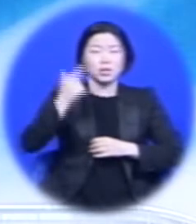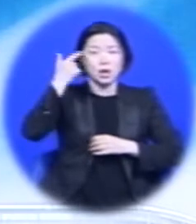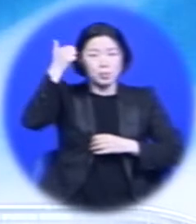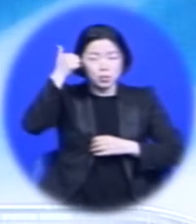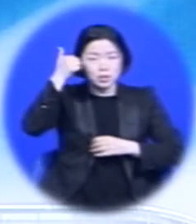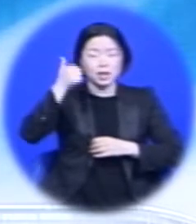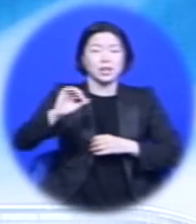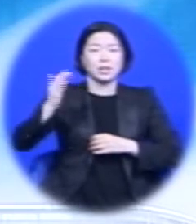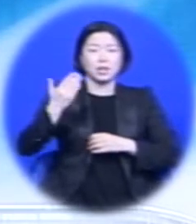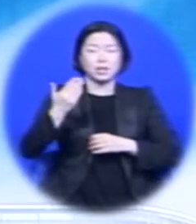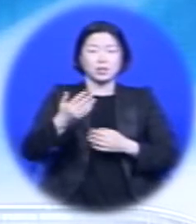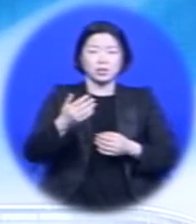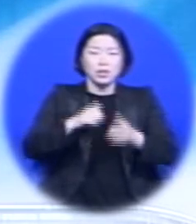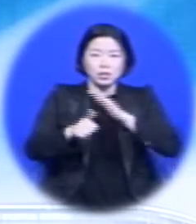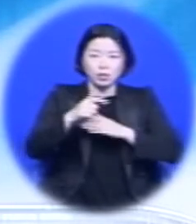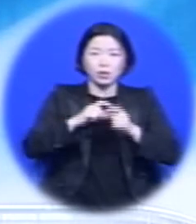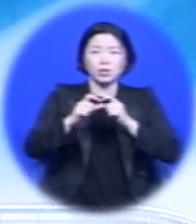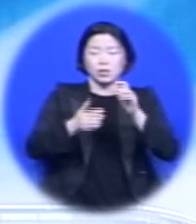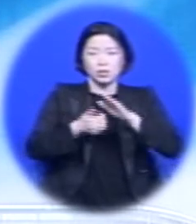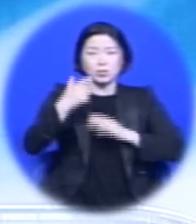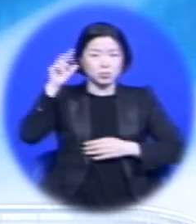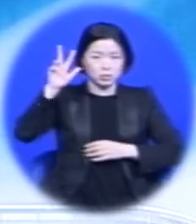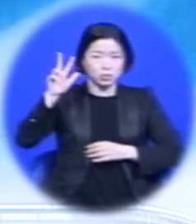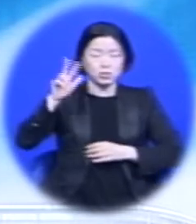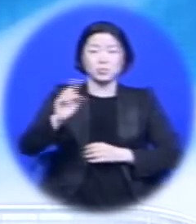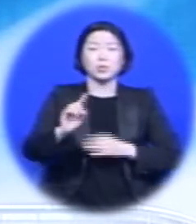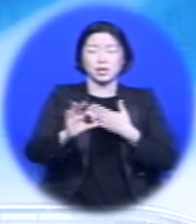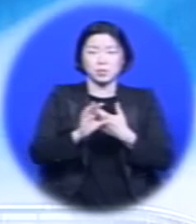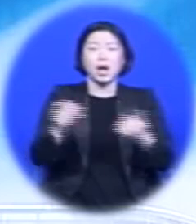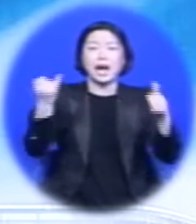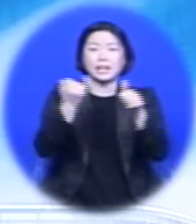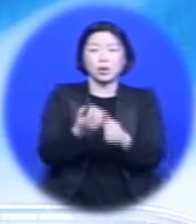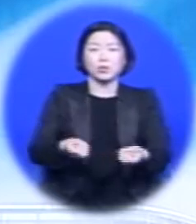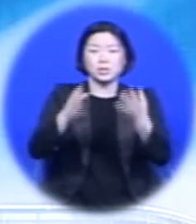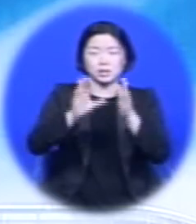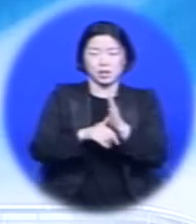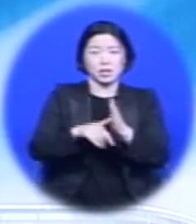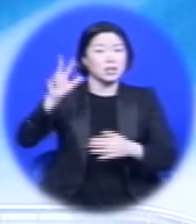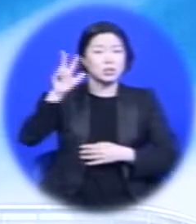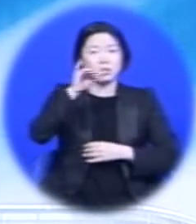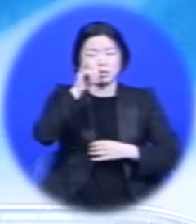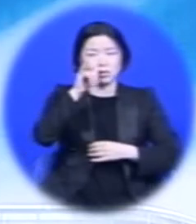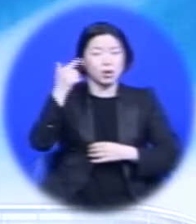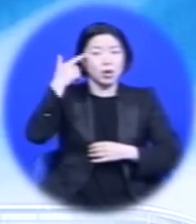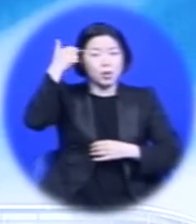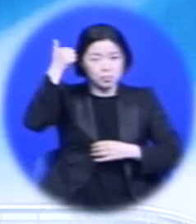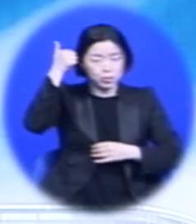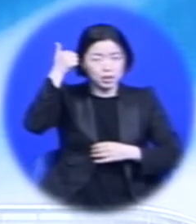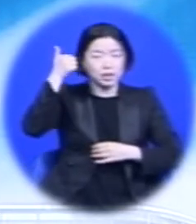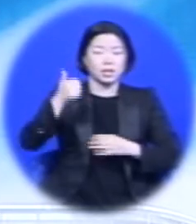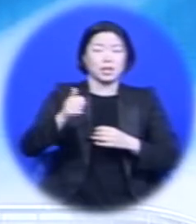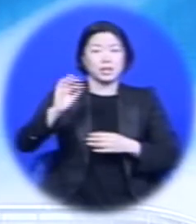더 중요한 서원이 결혼식 때 하는 겁니다. 목사 되겠다는 서원은요, 대부분 혼자